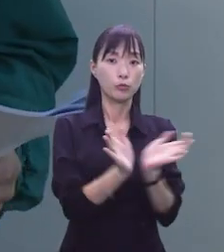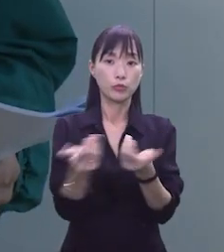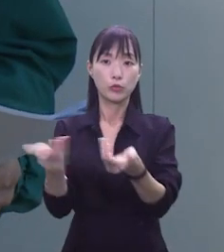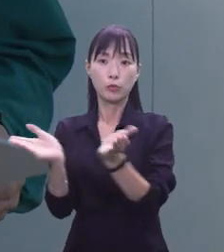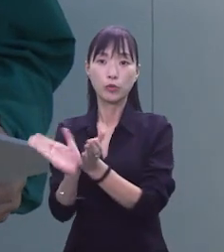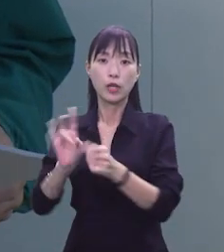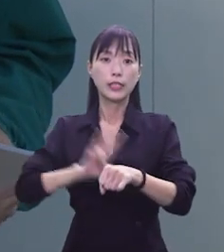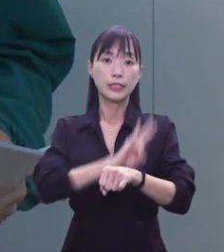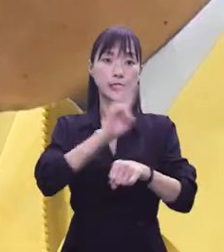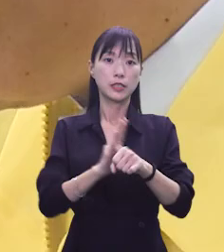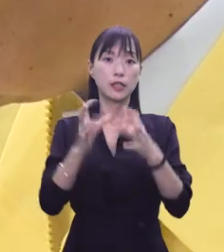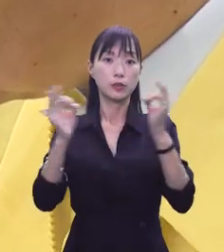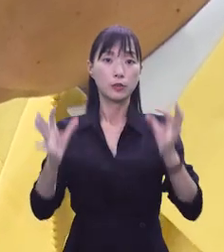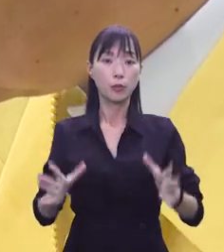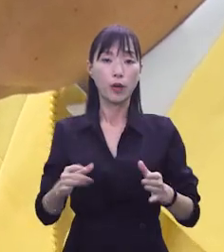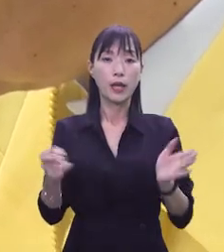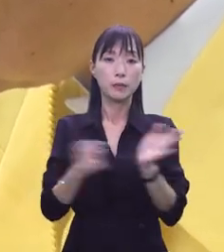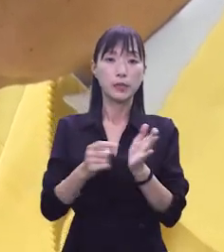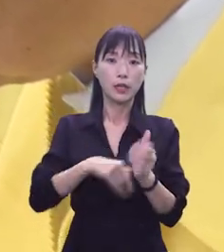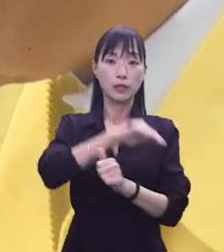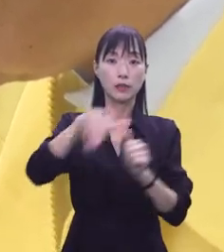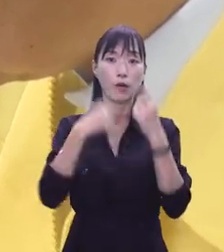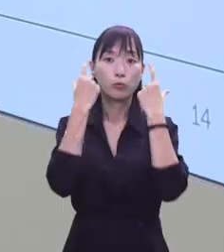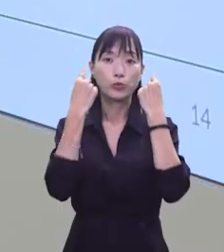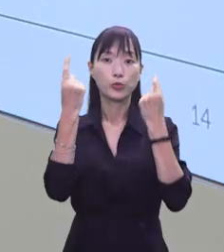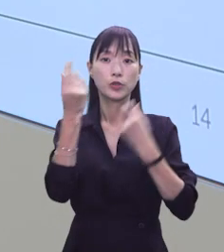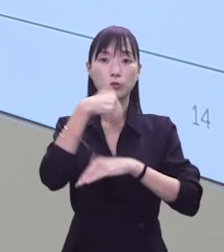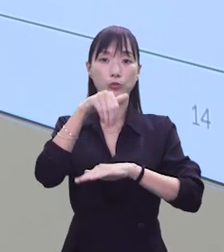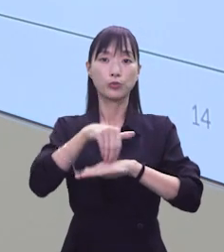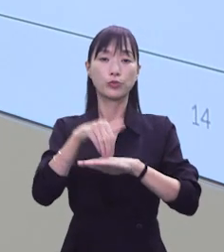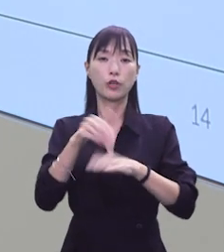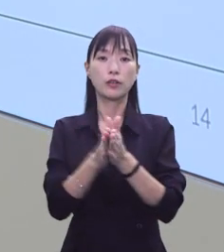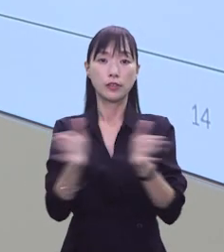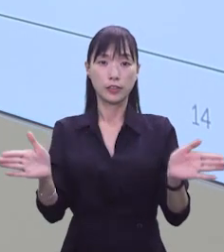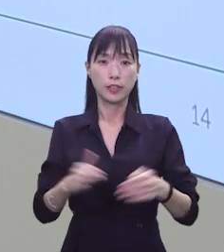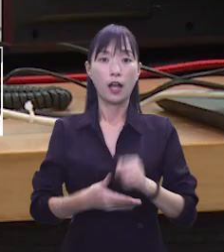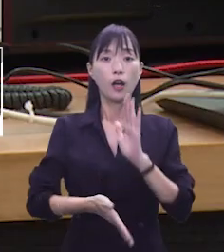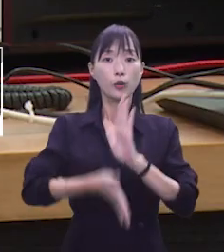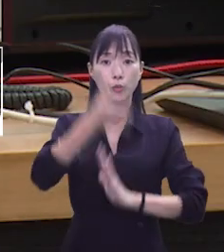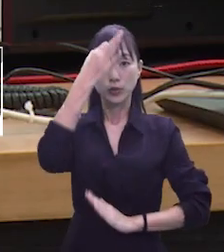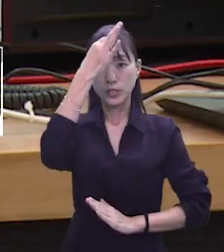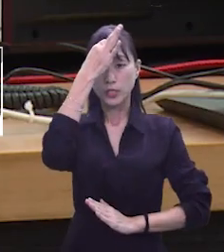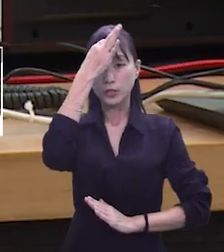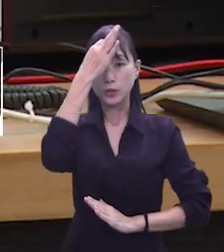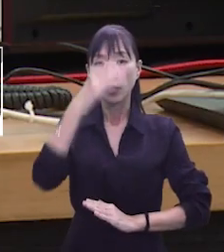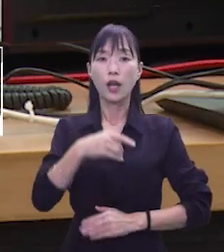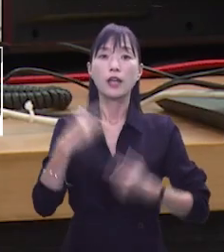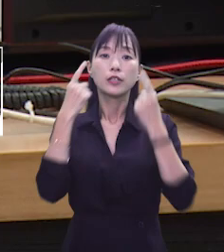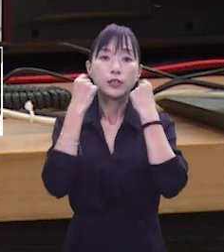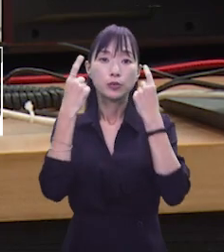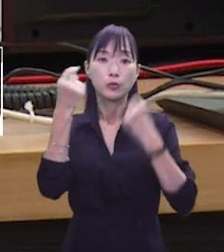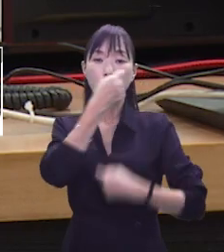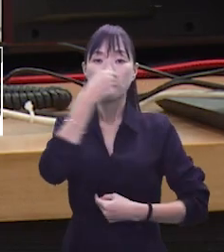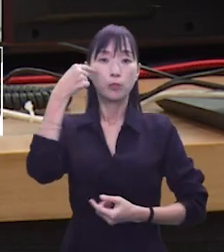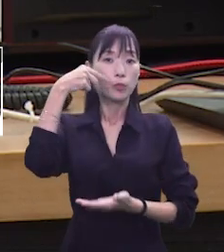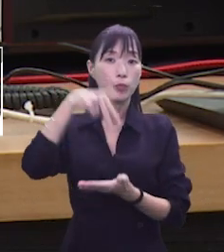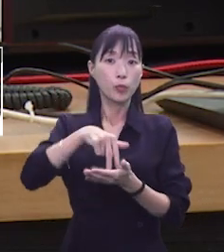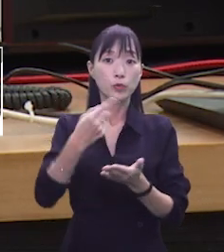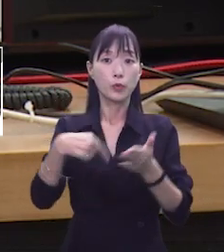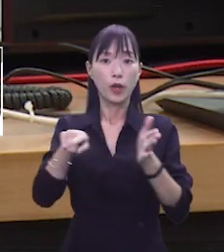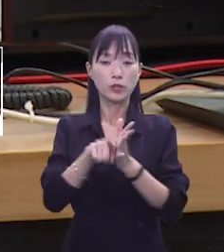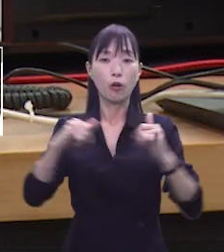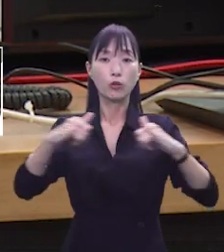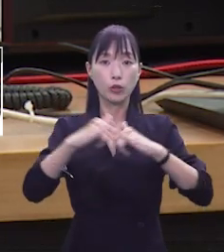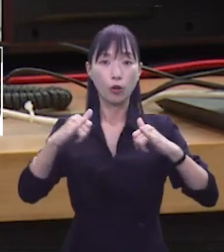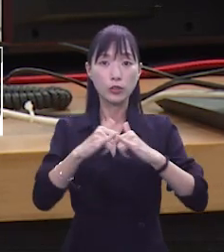각 부서가 24시간 비상 상황을 유지하며 훈련에 임했습니다. 불시기는 관리를 지속적으로 보장하여